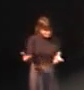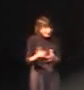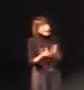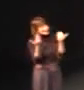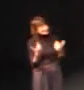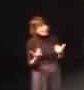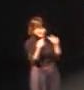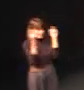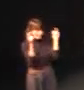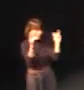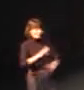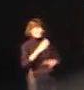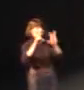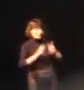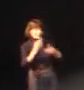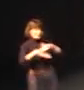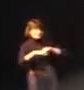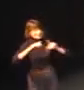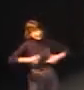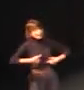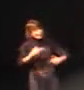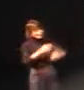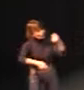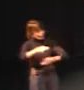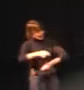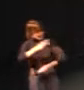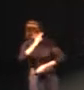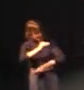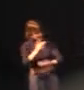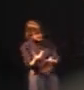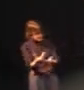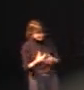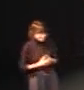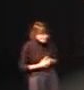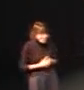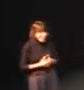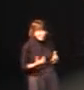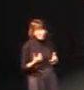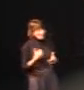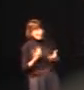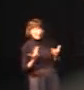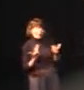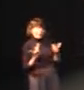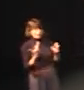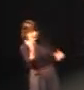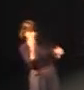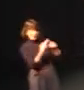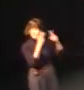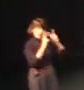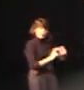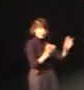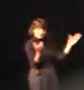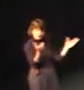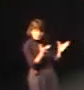chercheur à l'école de commerce à brest et donc mes travaux de recherche donc je les fais